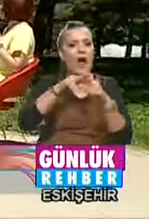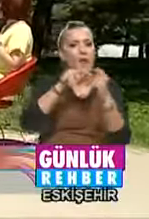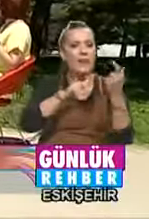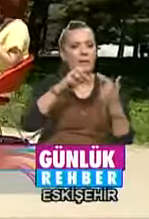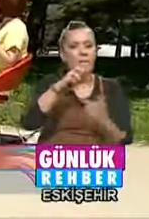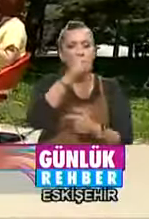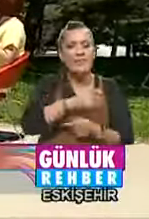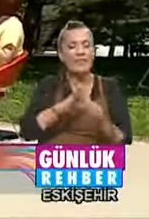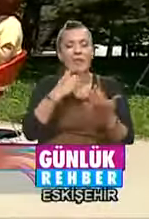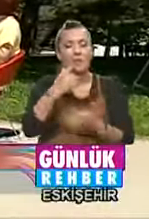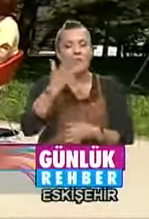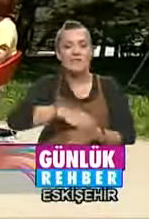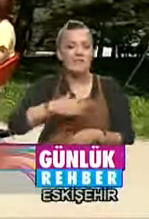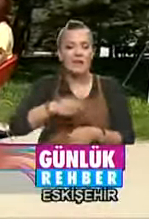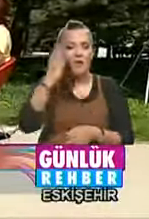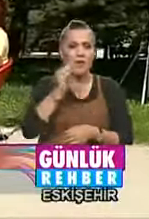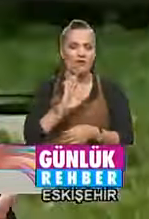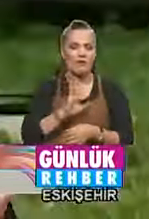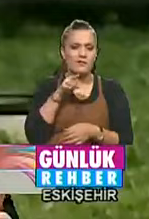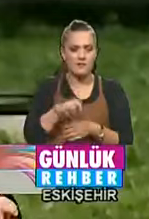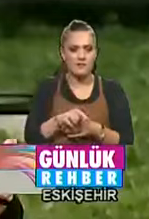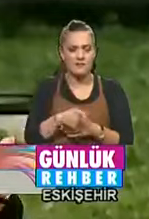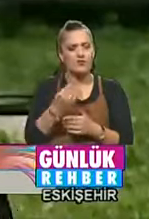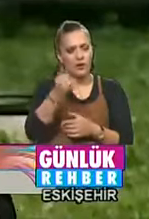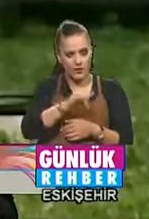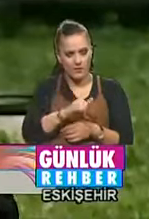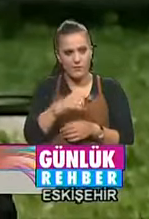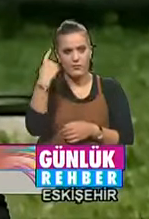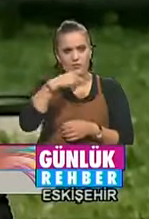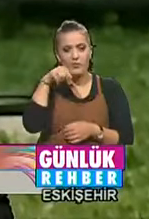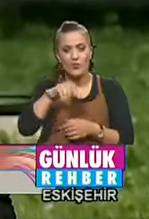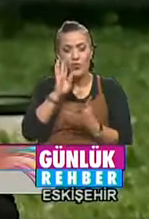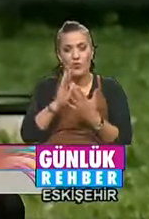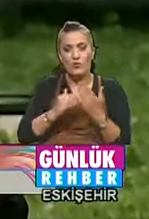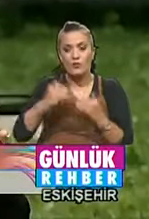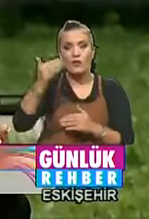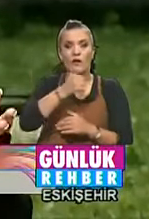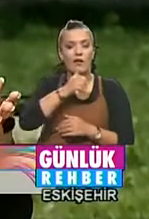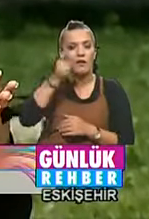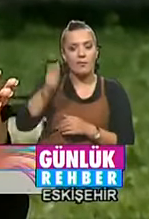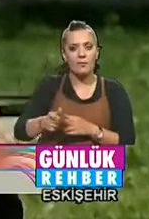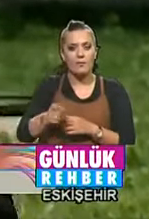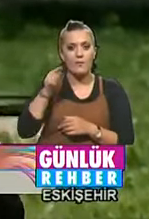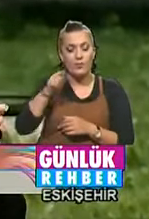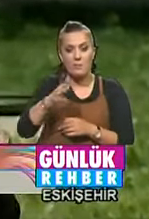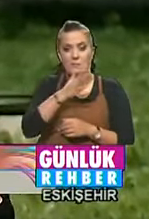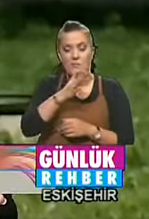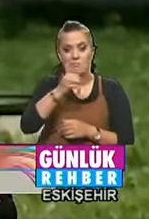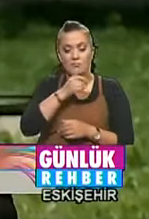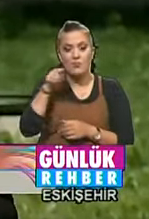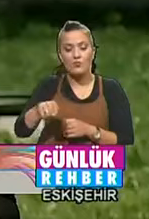ne demek istediğini anlayamazsınız. Çok haklısınız. Çünkü bu zatlar, bu bilgeler,